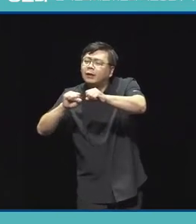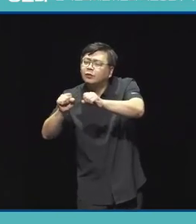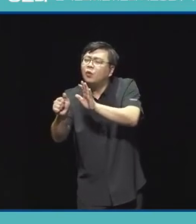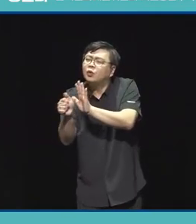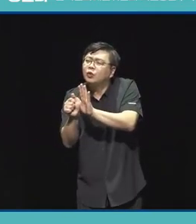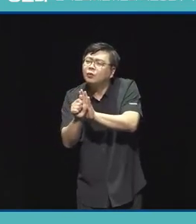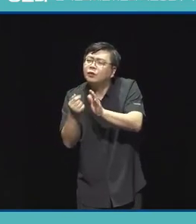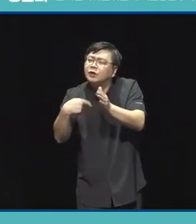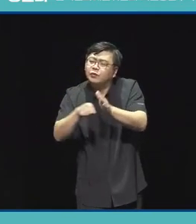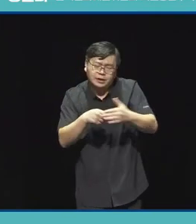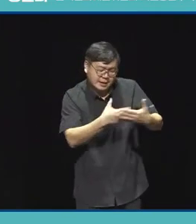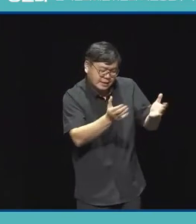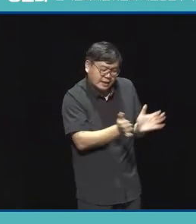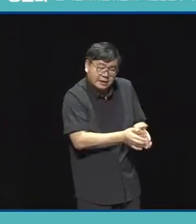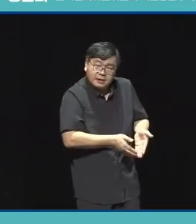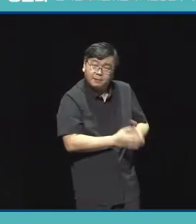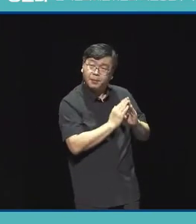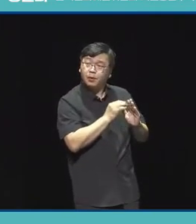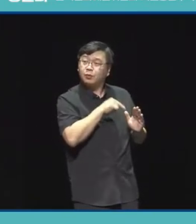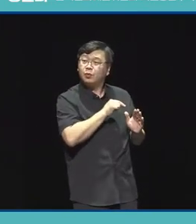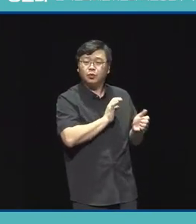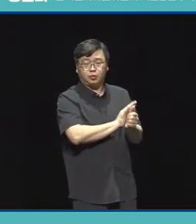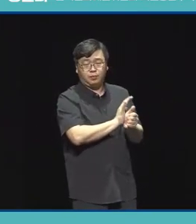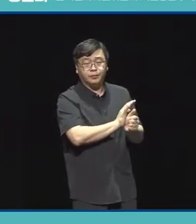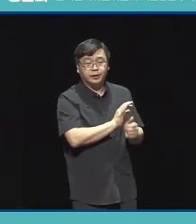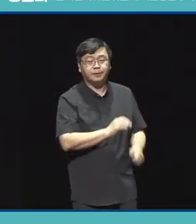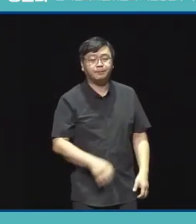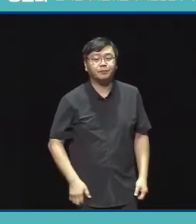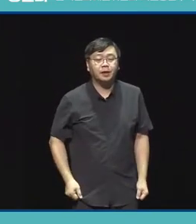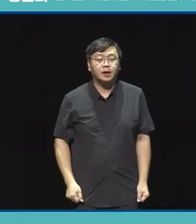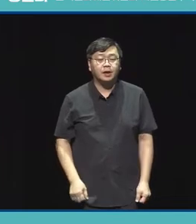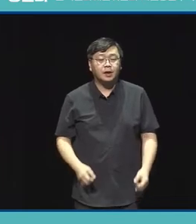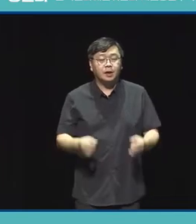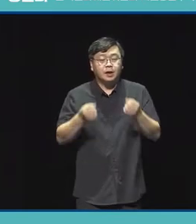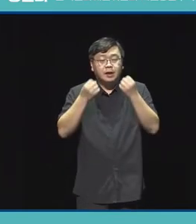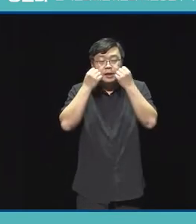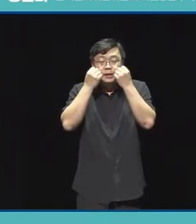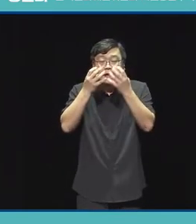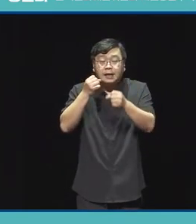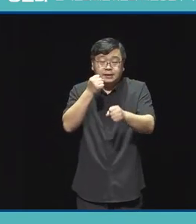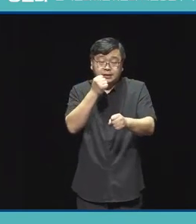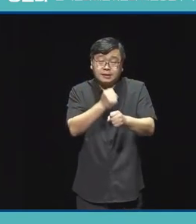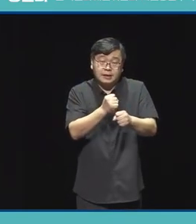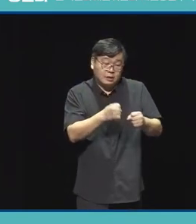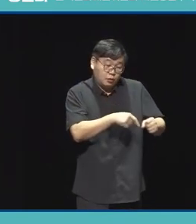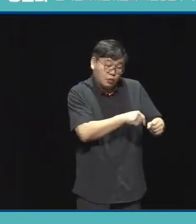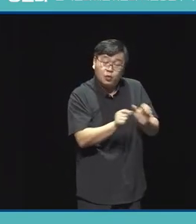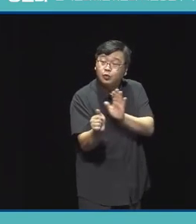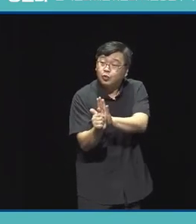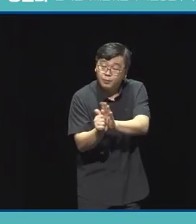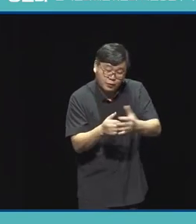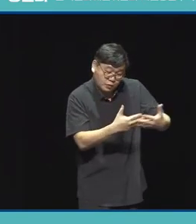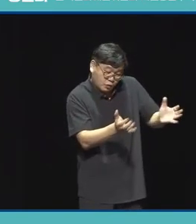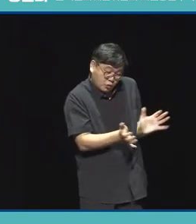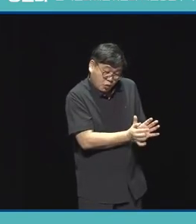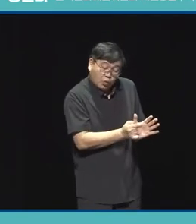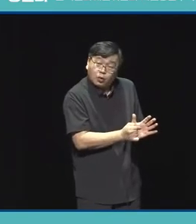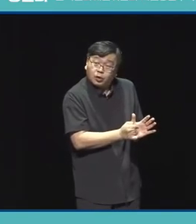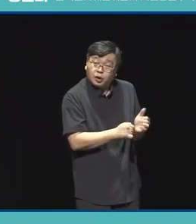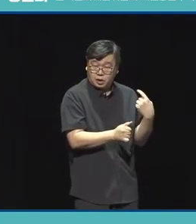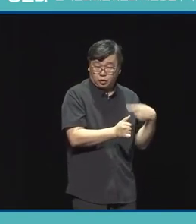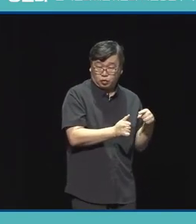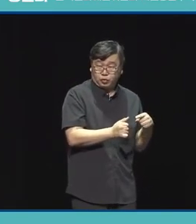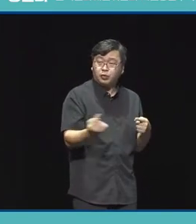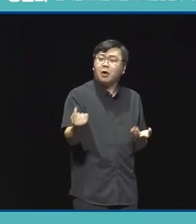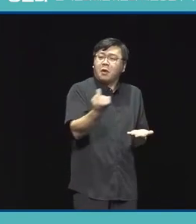주요 안내사항입니다. 그 지원시 사업 선정되시면 말씀드렸던 창작협력단의 프로그램에 참여를 해주셔야 되고요. 그리고 조금 전에 이제